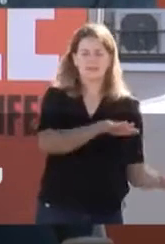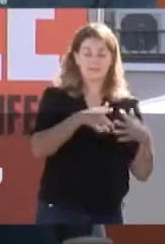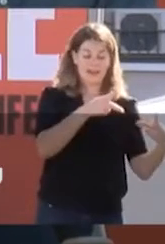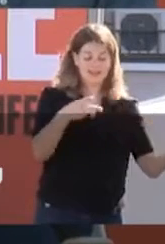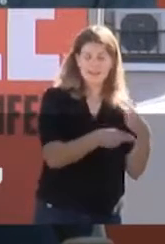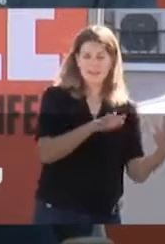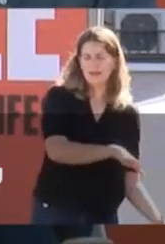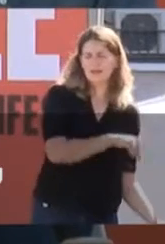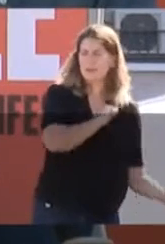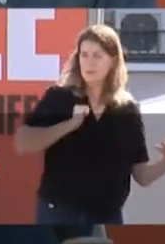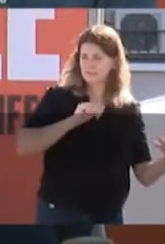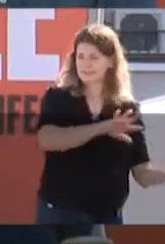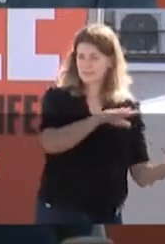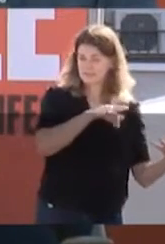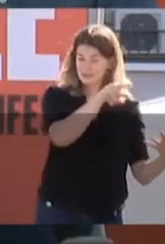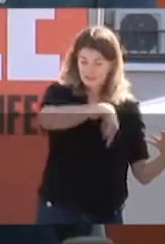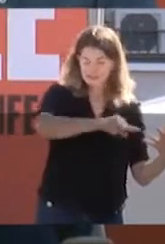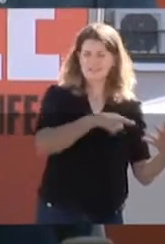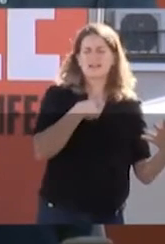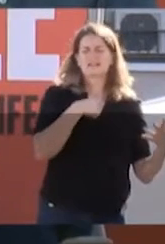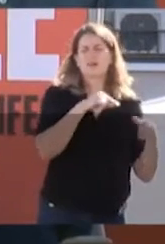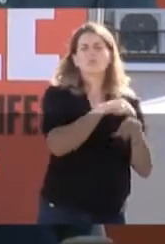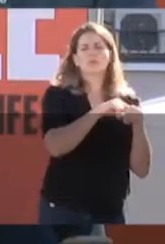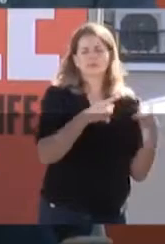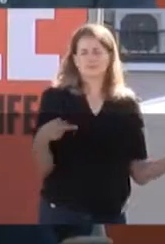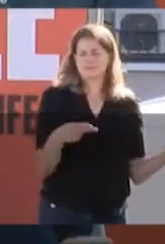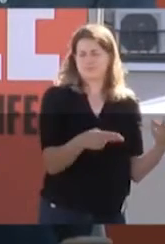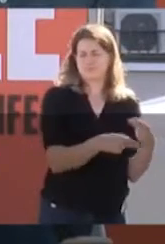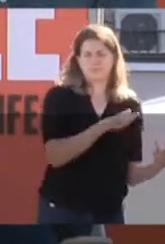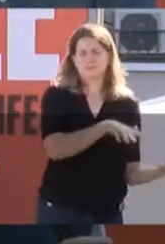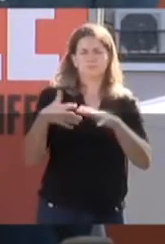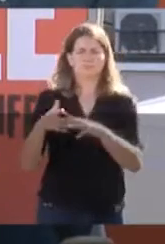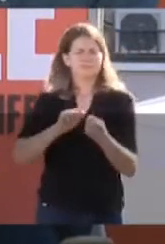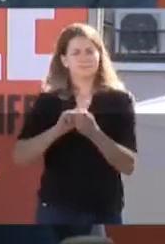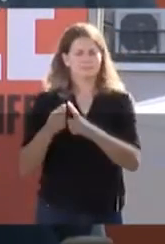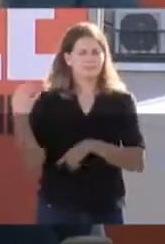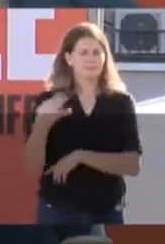retallades, les privatitzacions, les polítiques austericides del Partit Popular.